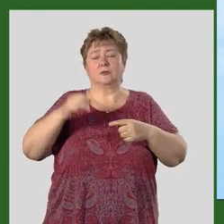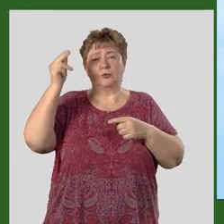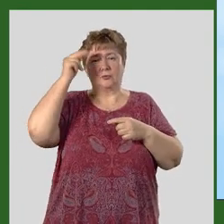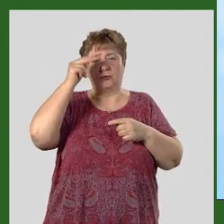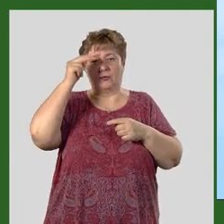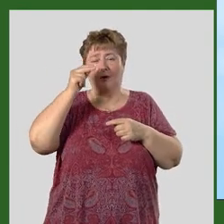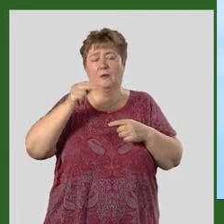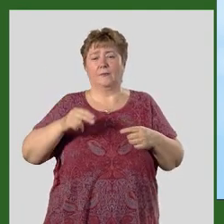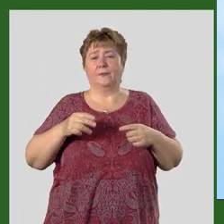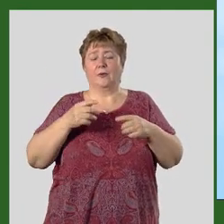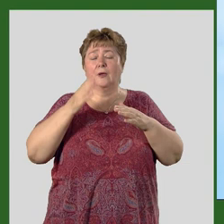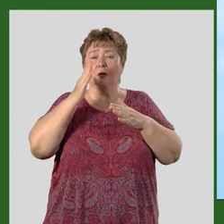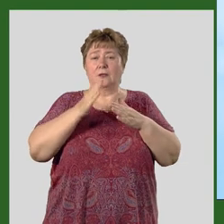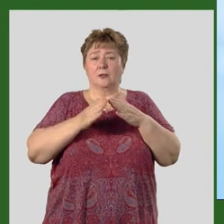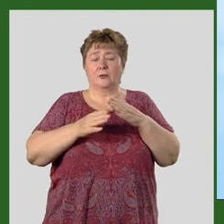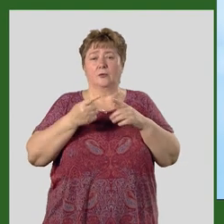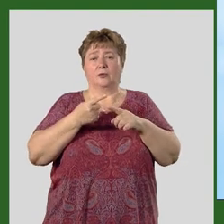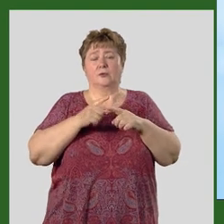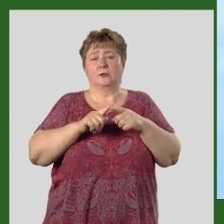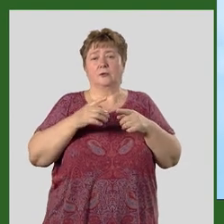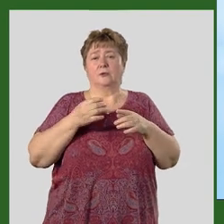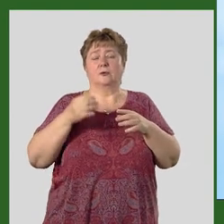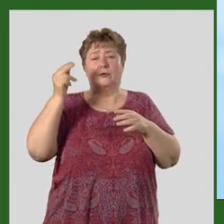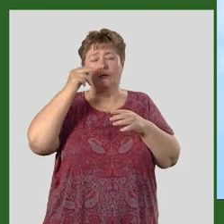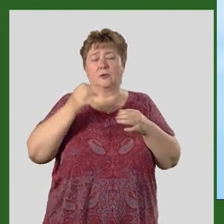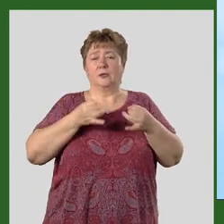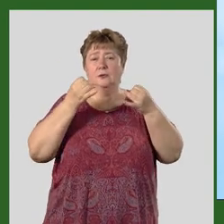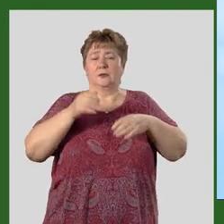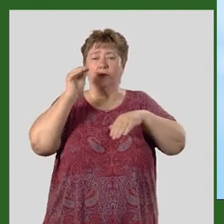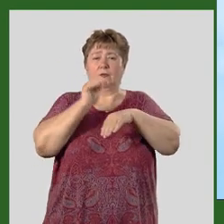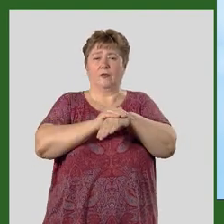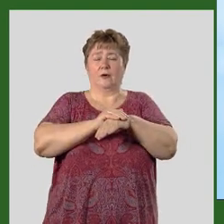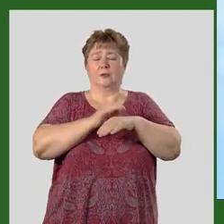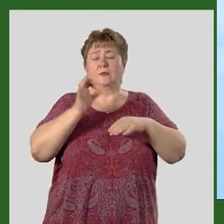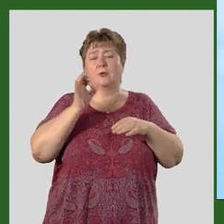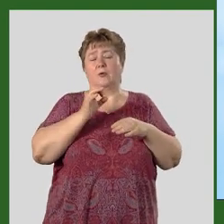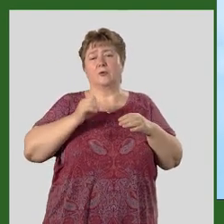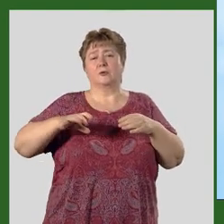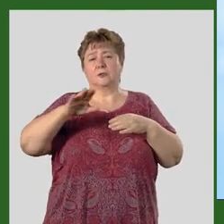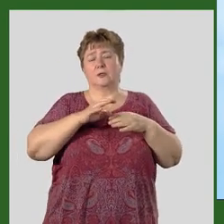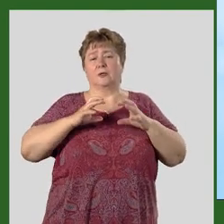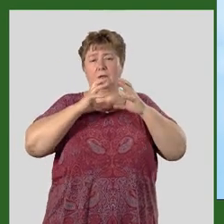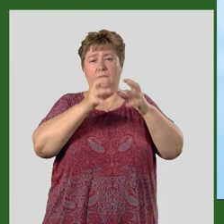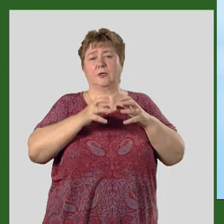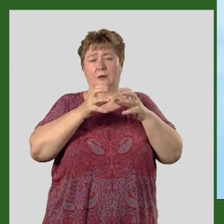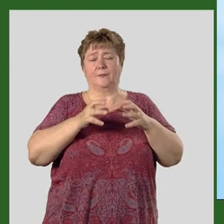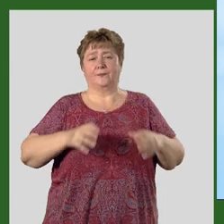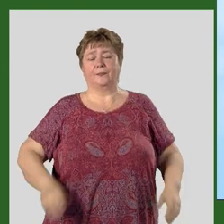уроках. А завершить наш урок предлагаю интересными фактами о странах мира.